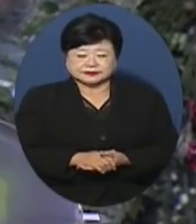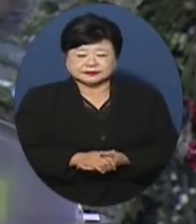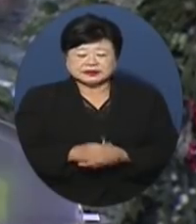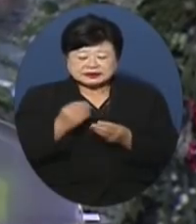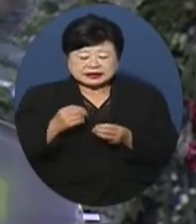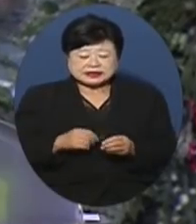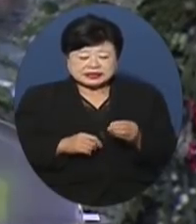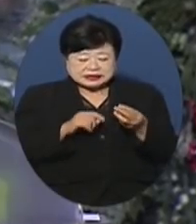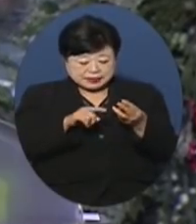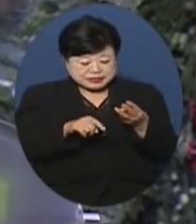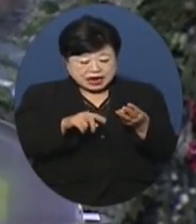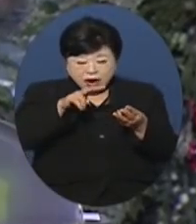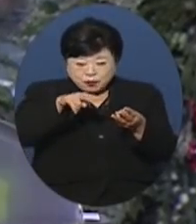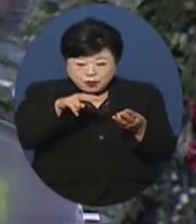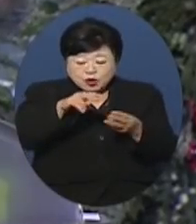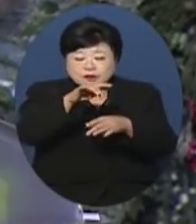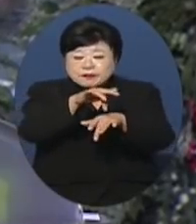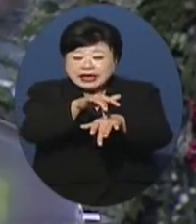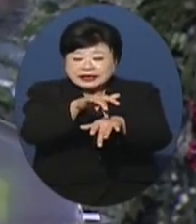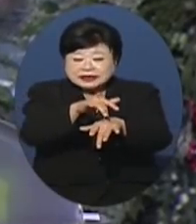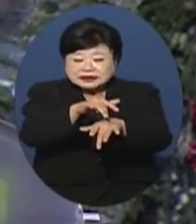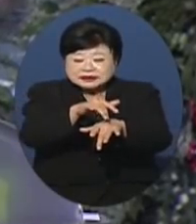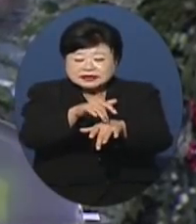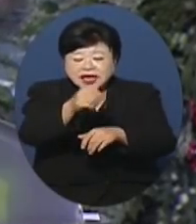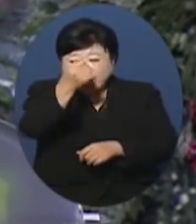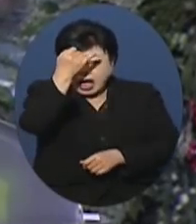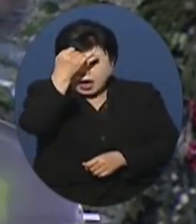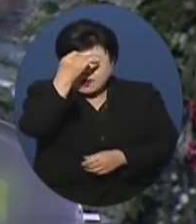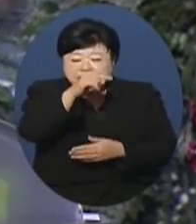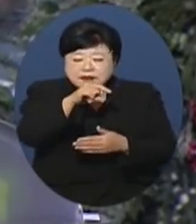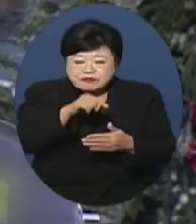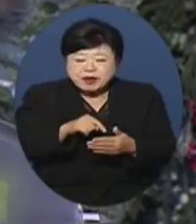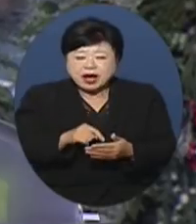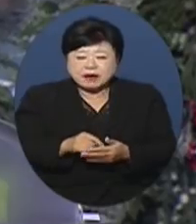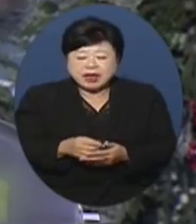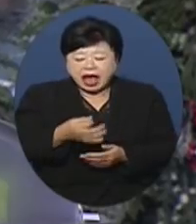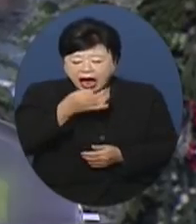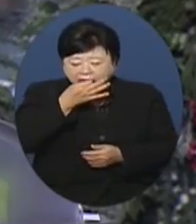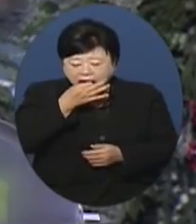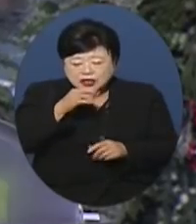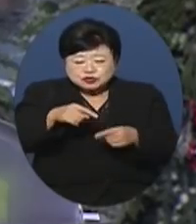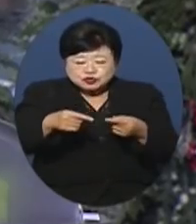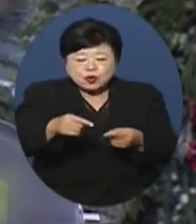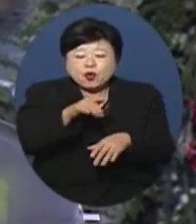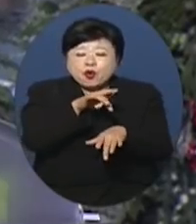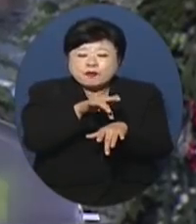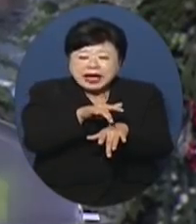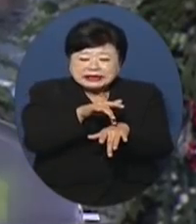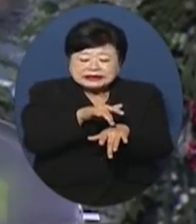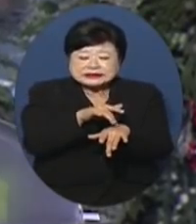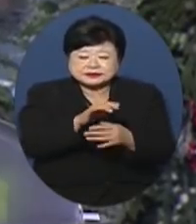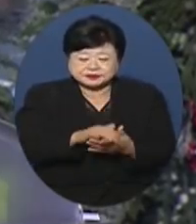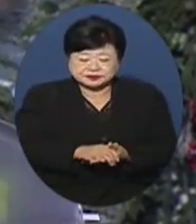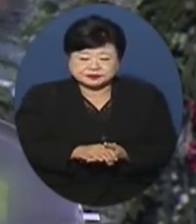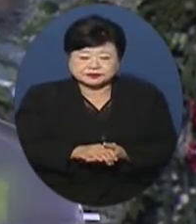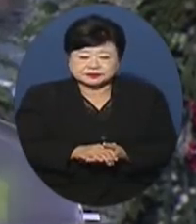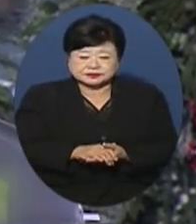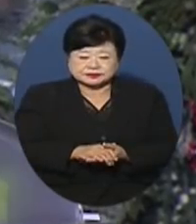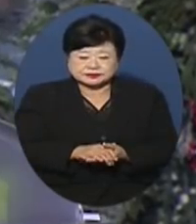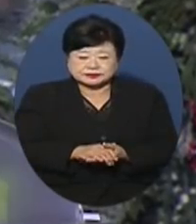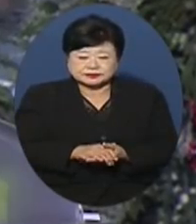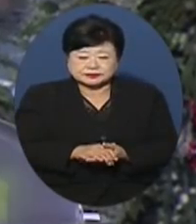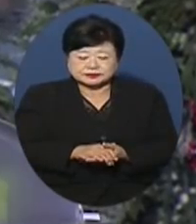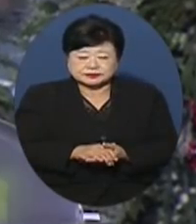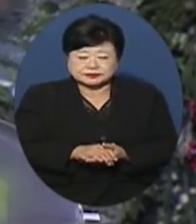창세기 3장에 보면 마귀는 하와의 마음에 탐욕을 넣었고 마귀에